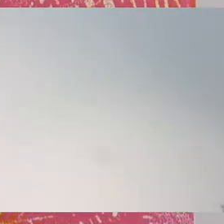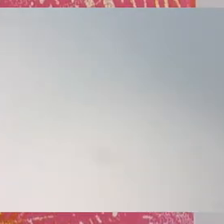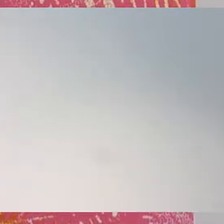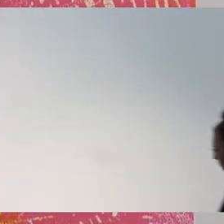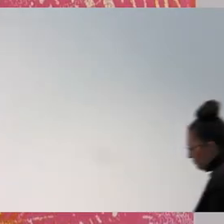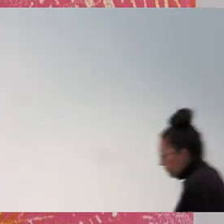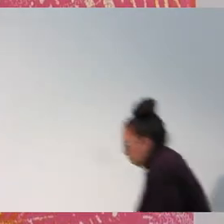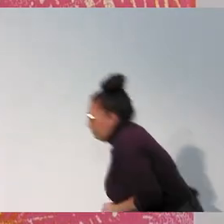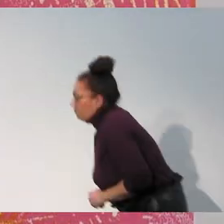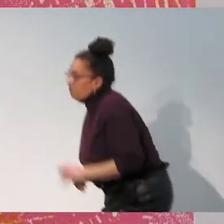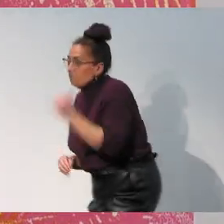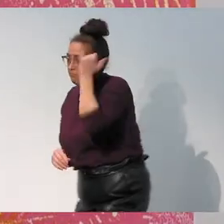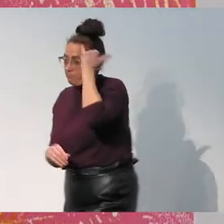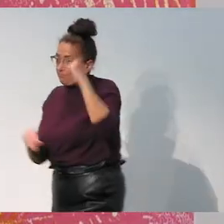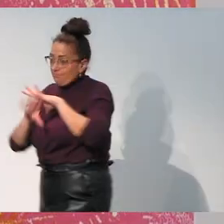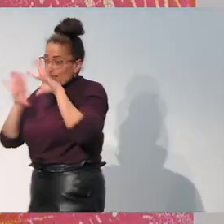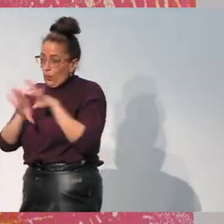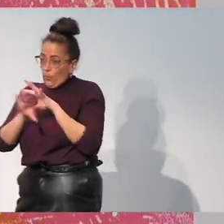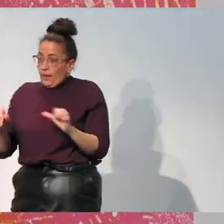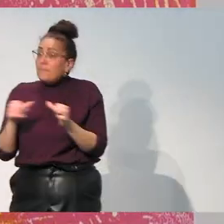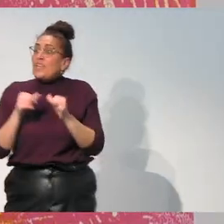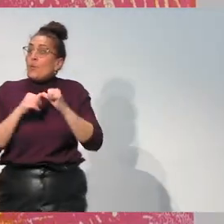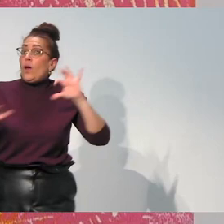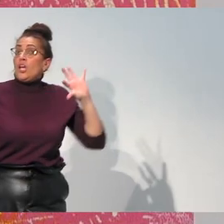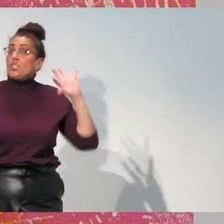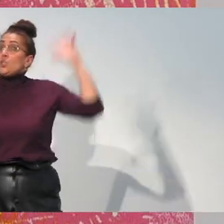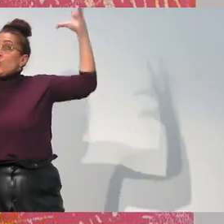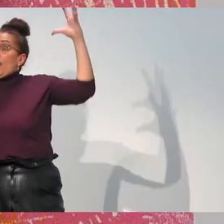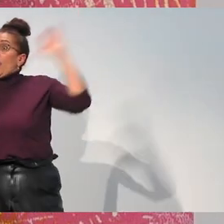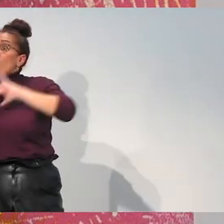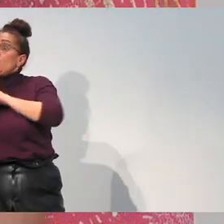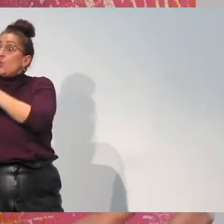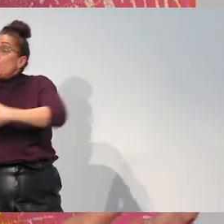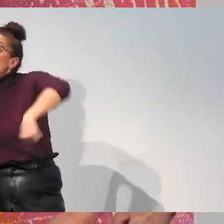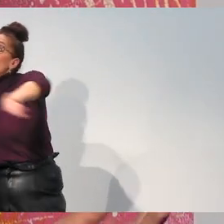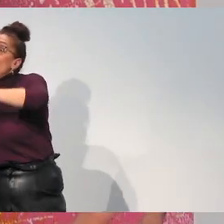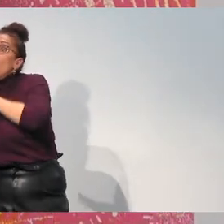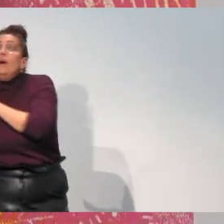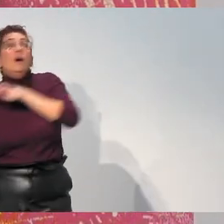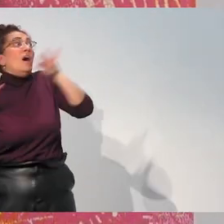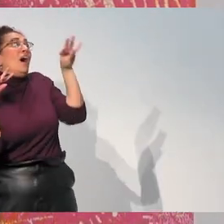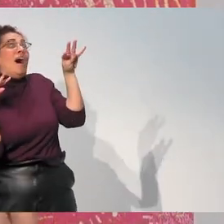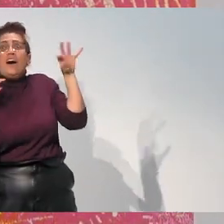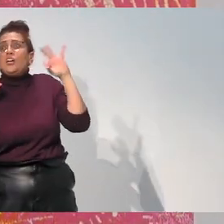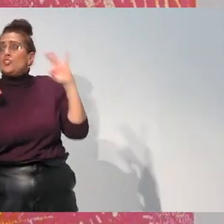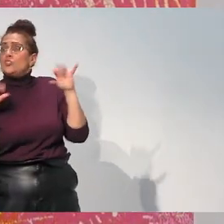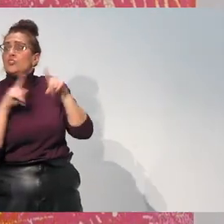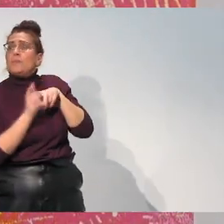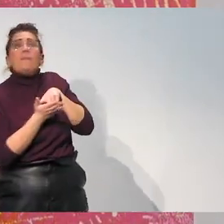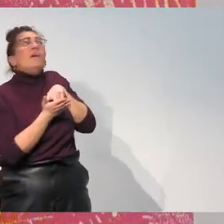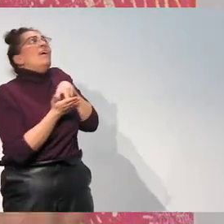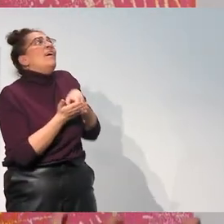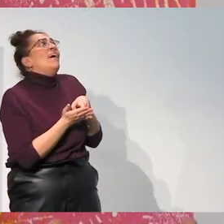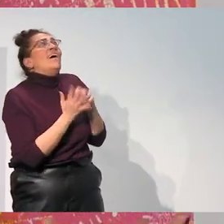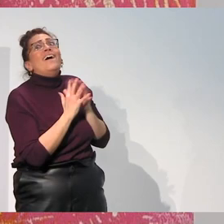fait, d'instaurer un culte solaire dans lequel tout le monde va pouvoir se reconnaître, puisque le soleil,